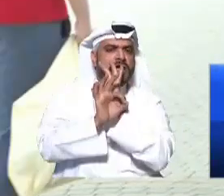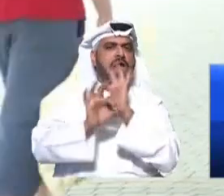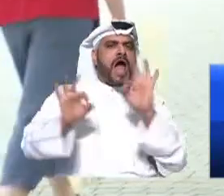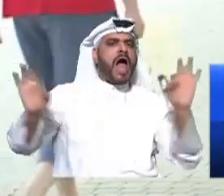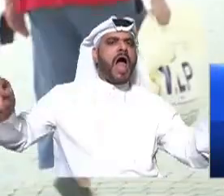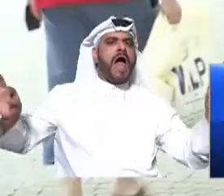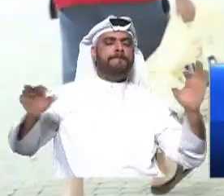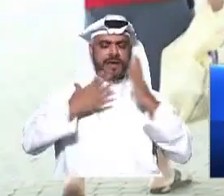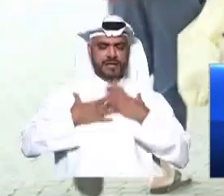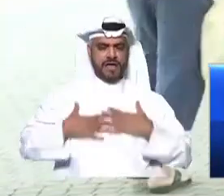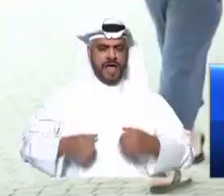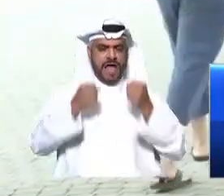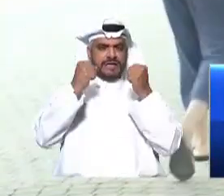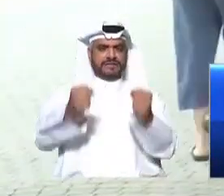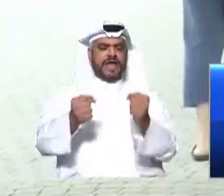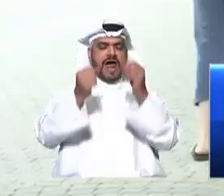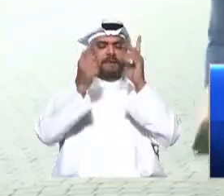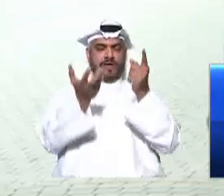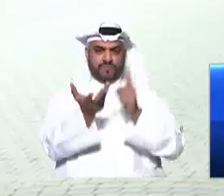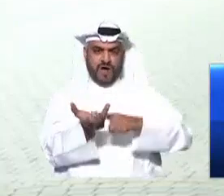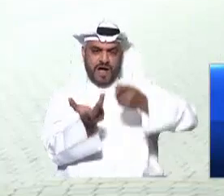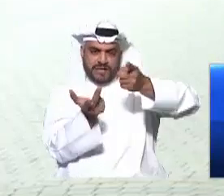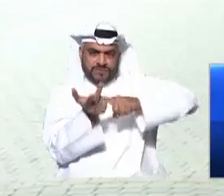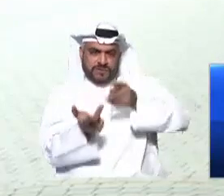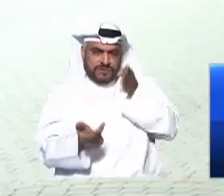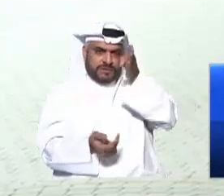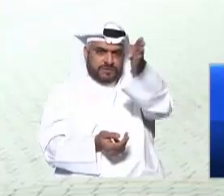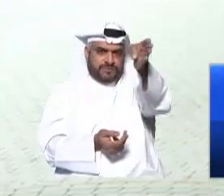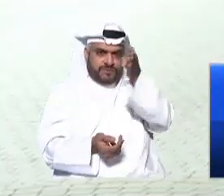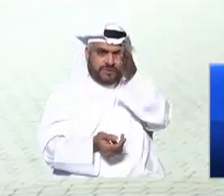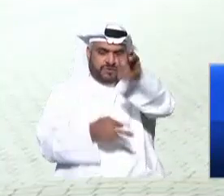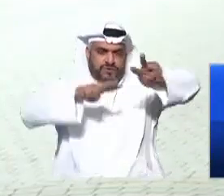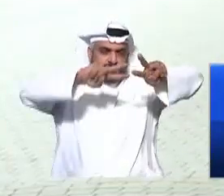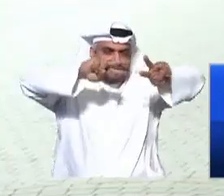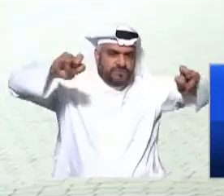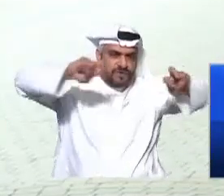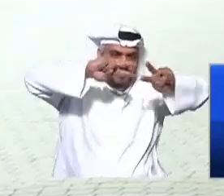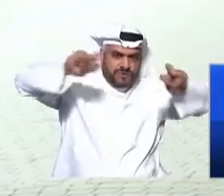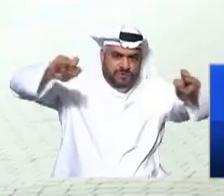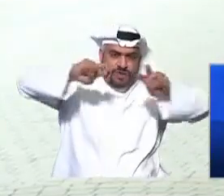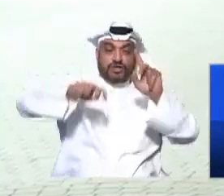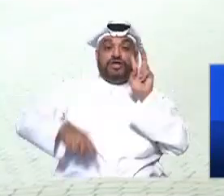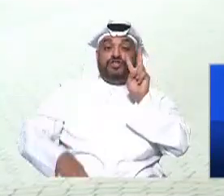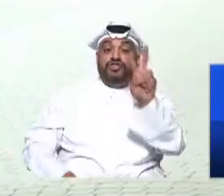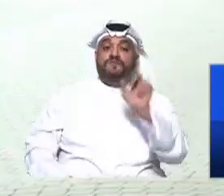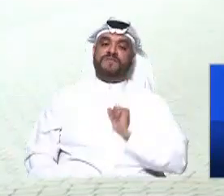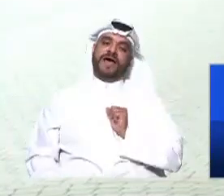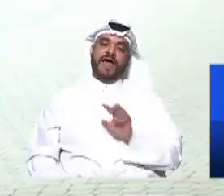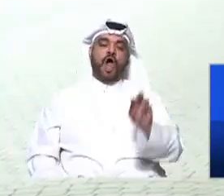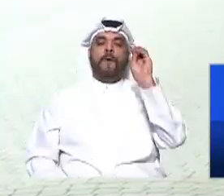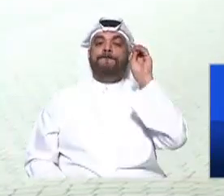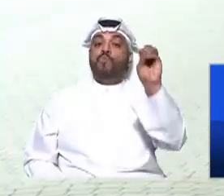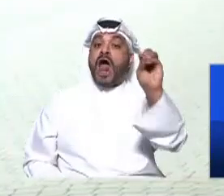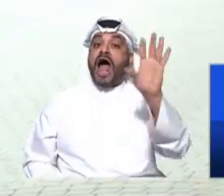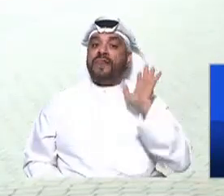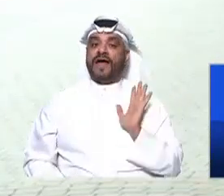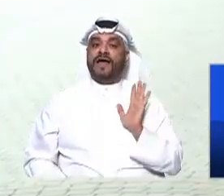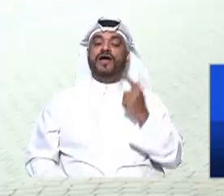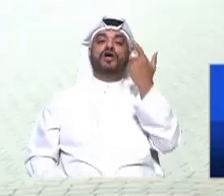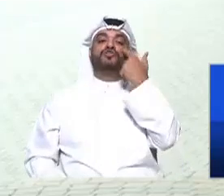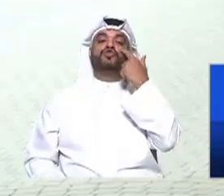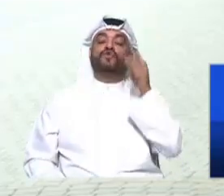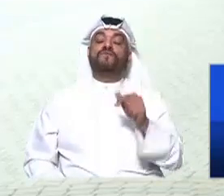السلامة والوقاية من الحريق. من خلال هذه الجولات والتفتيش رصدنا عدد من الملاحظات والمخالفات،